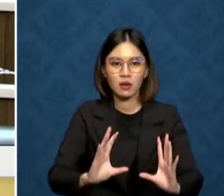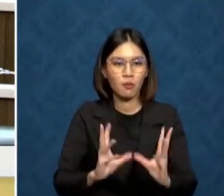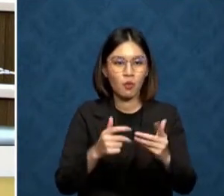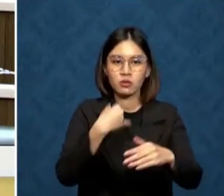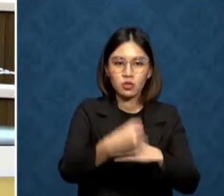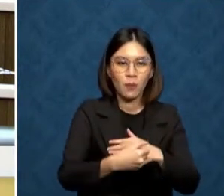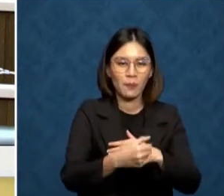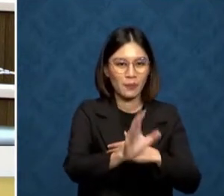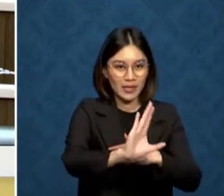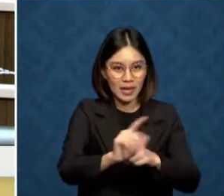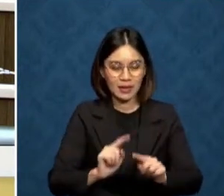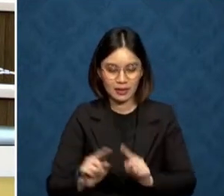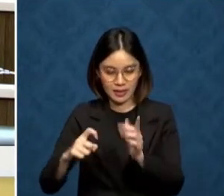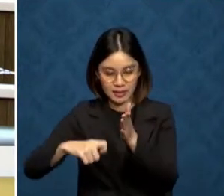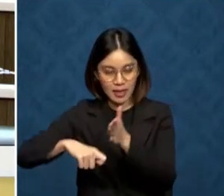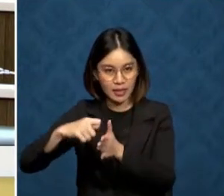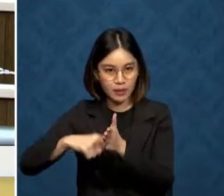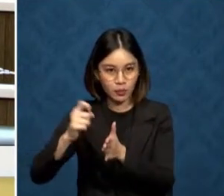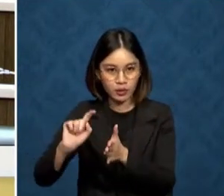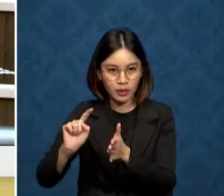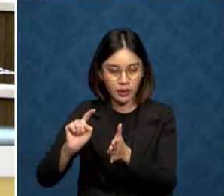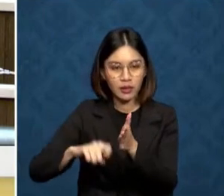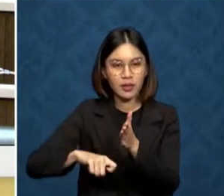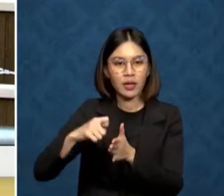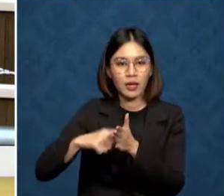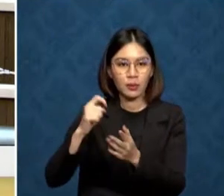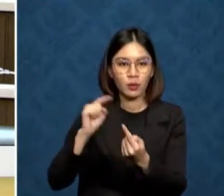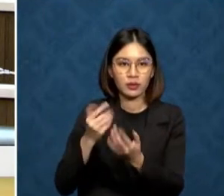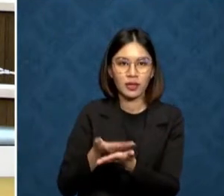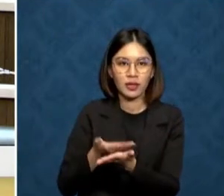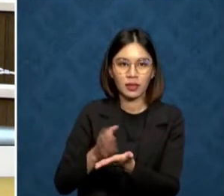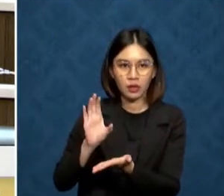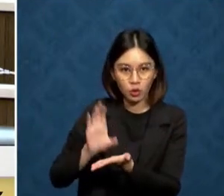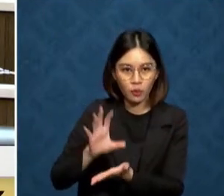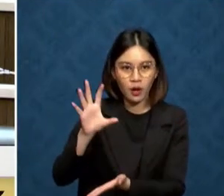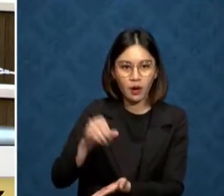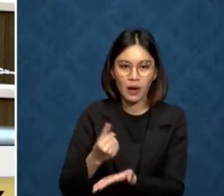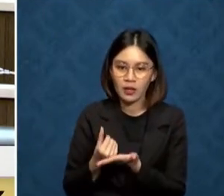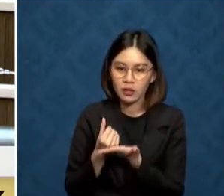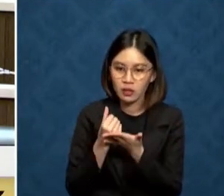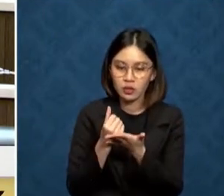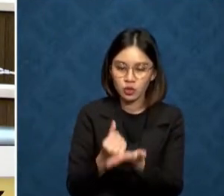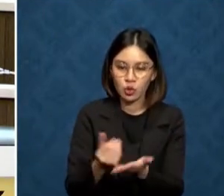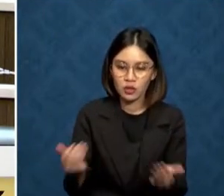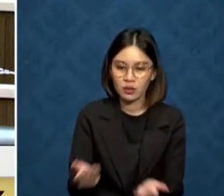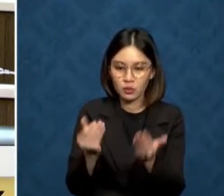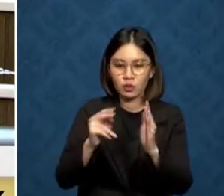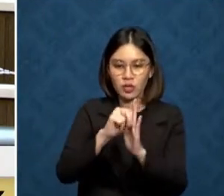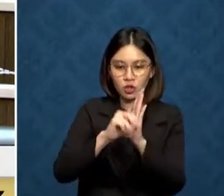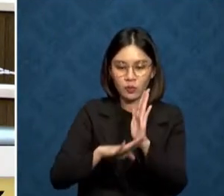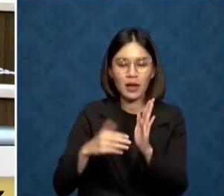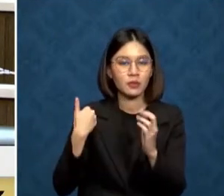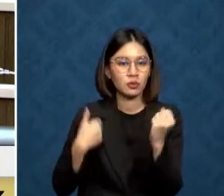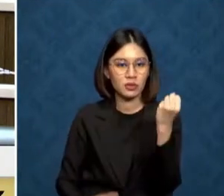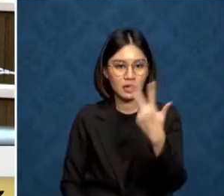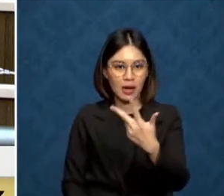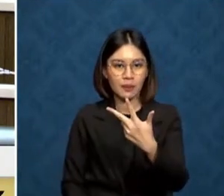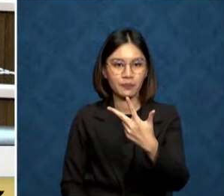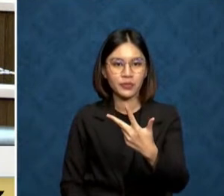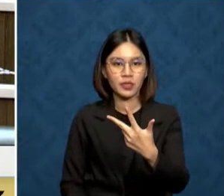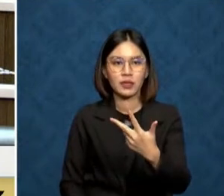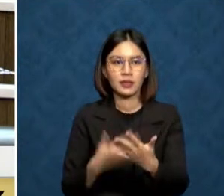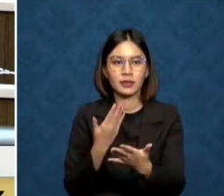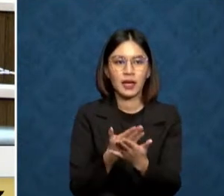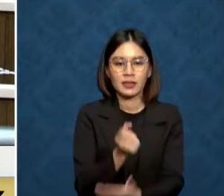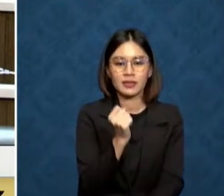แต่ที่มาที่ไปของงบประมาณที่จะเอมาอดหนนนโยบายนมี 3 ส่นครับงบประมา